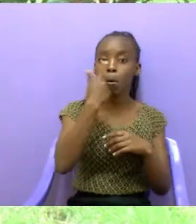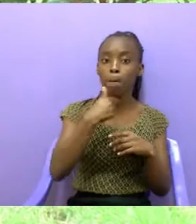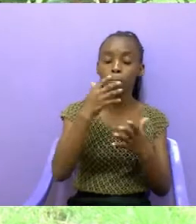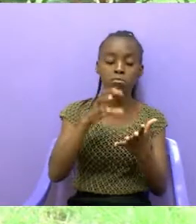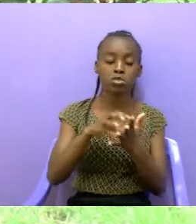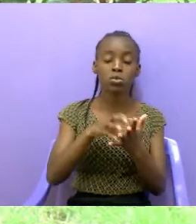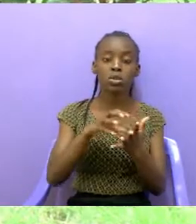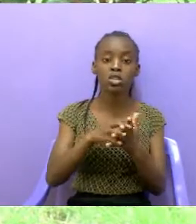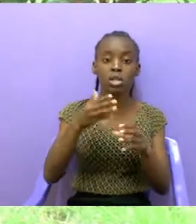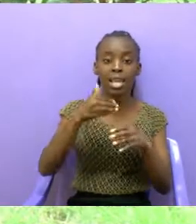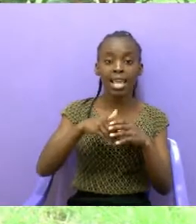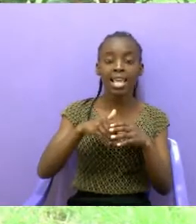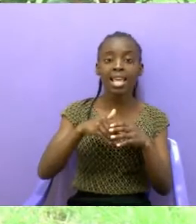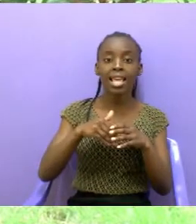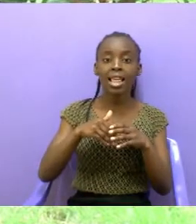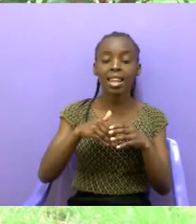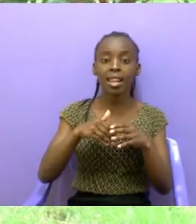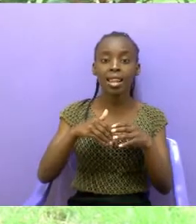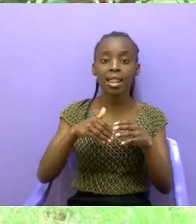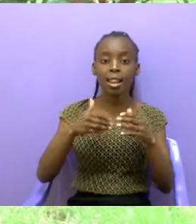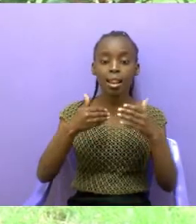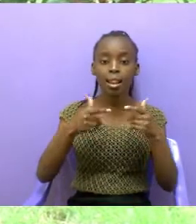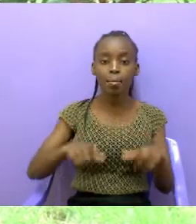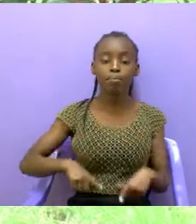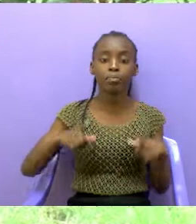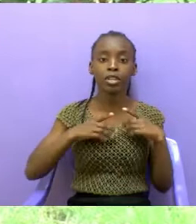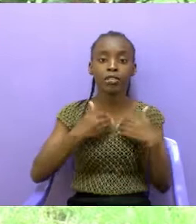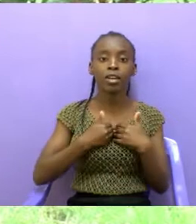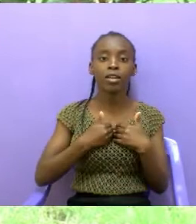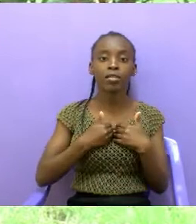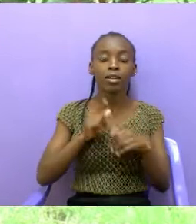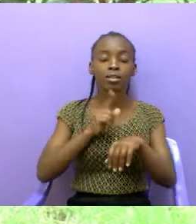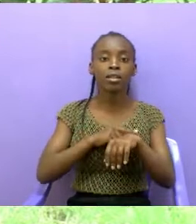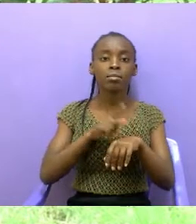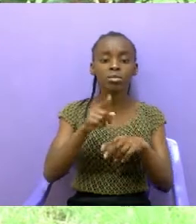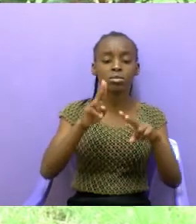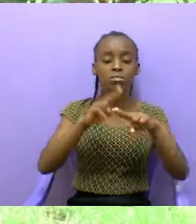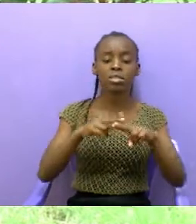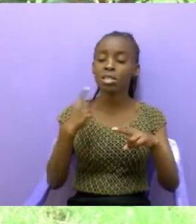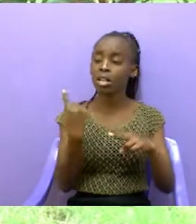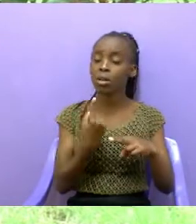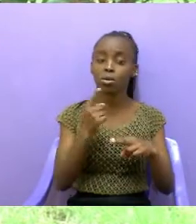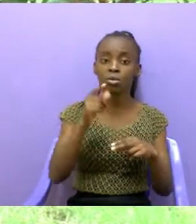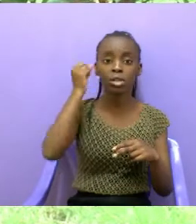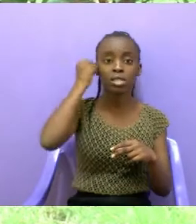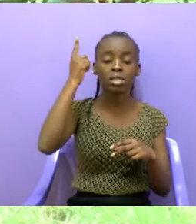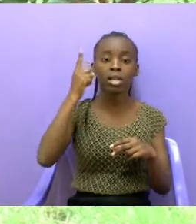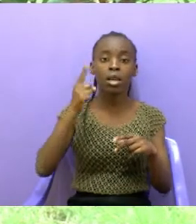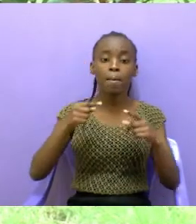yanaendelea ambapo mtu akiwa ameketi peke yake anaweza kuelewa ile mambo anayapitia. Anaweza kuelewa ile uchungu